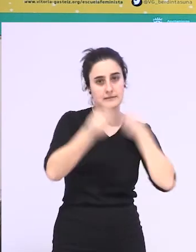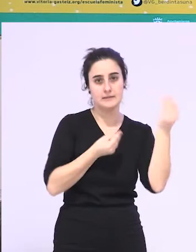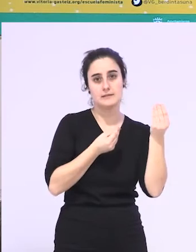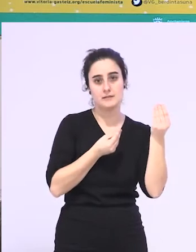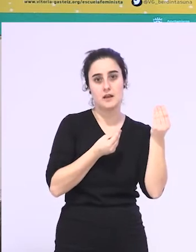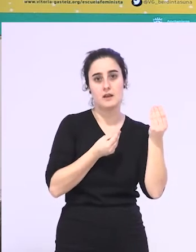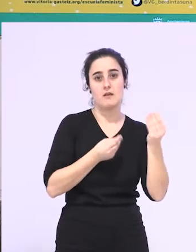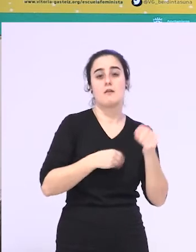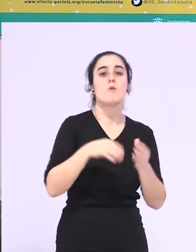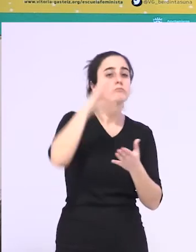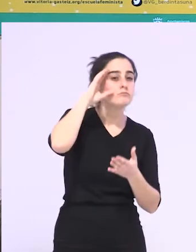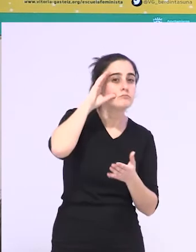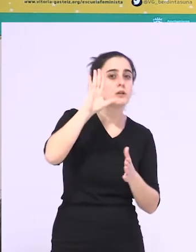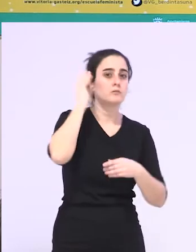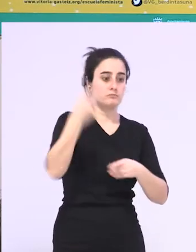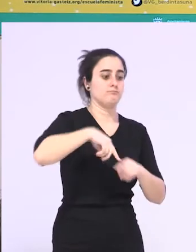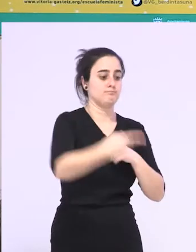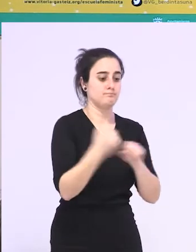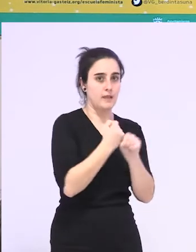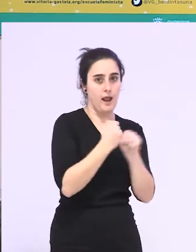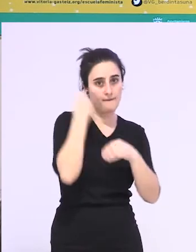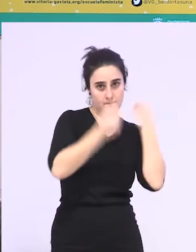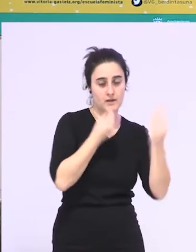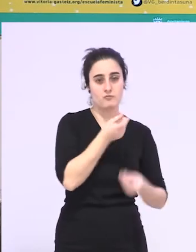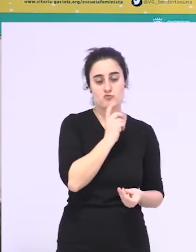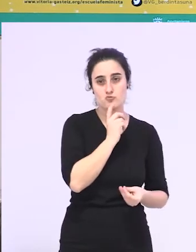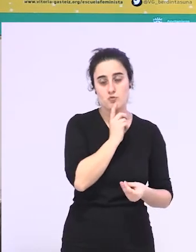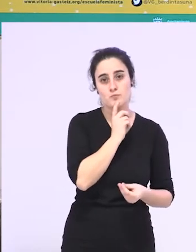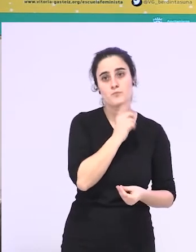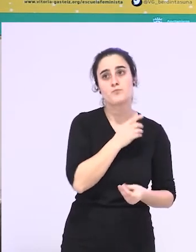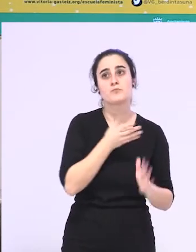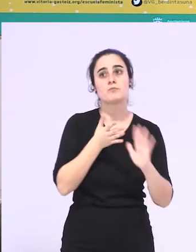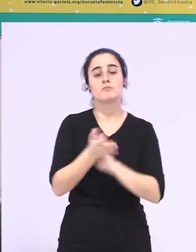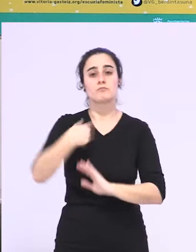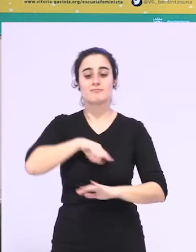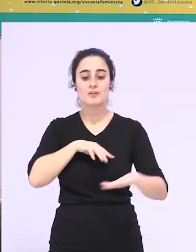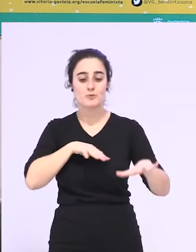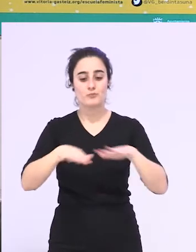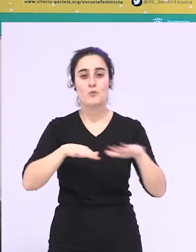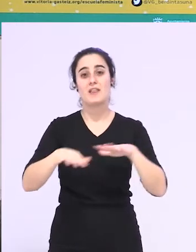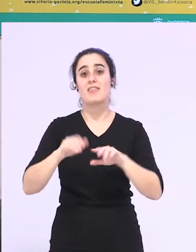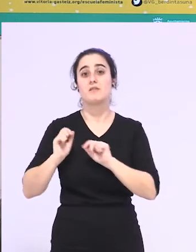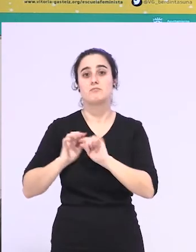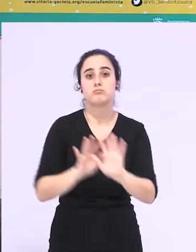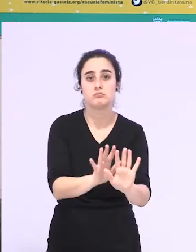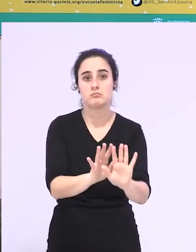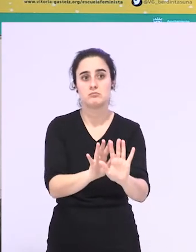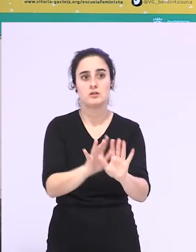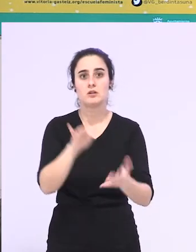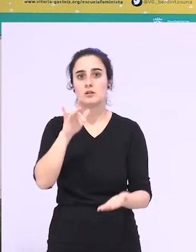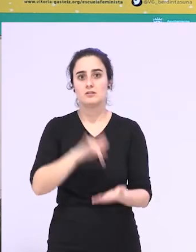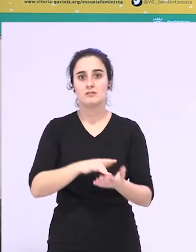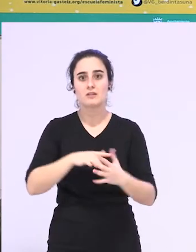ez? Eta, ba, nik uste, kasu honetan ere neurri baten gertatu zala, ez? Mobilizazioek erabat gainezka egin